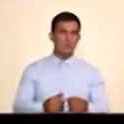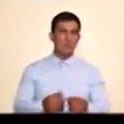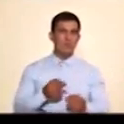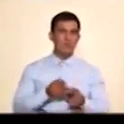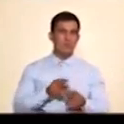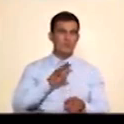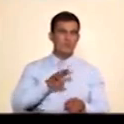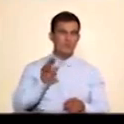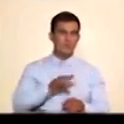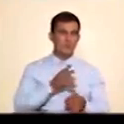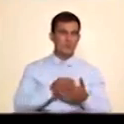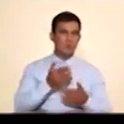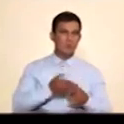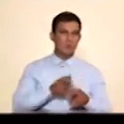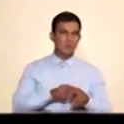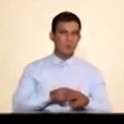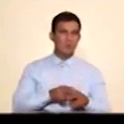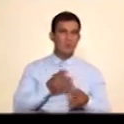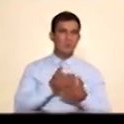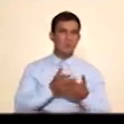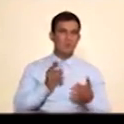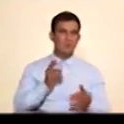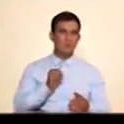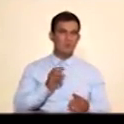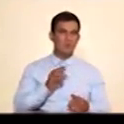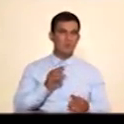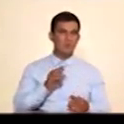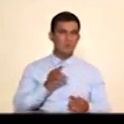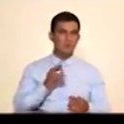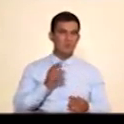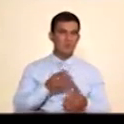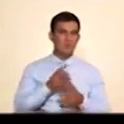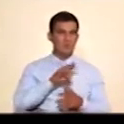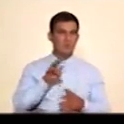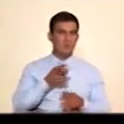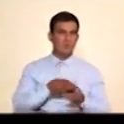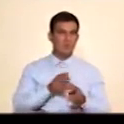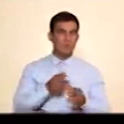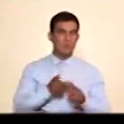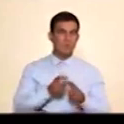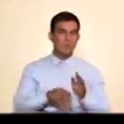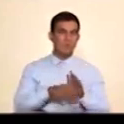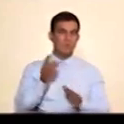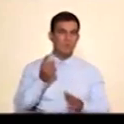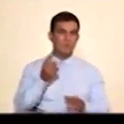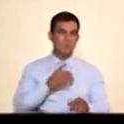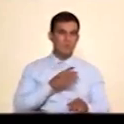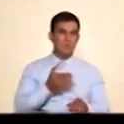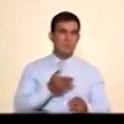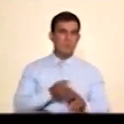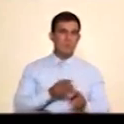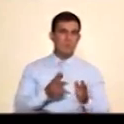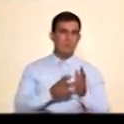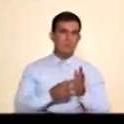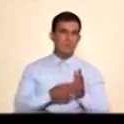xristian dinini, ya'ni aynan katolik cherkovida xizmatlari juda ham yuqori hisoblanadi. Va